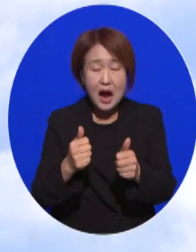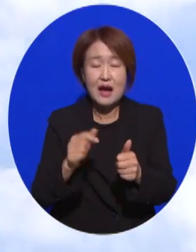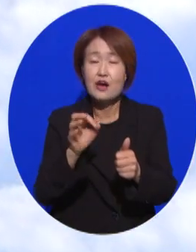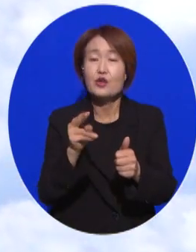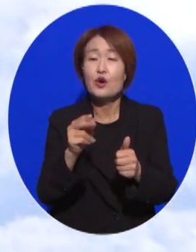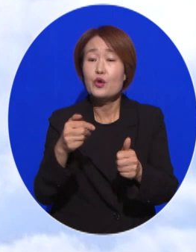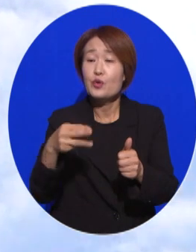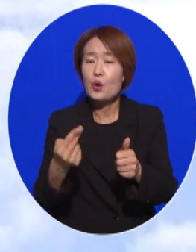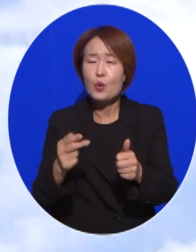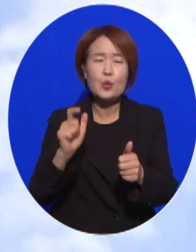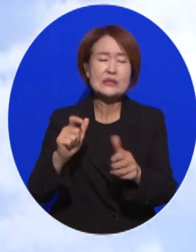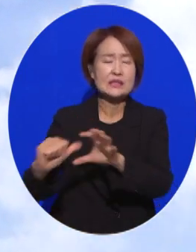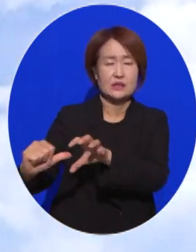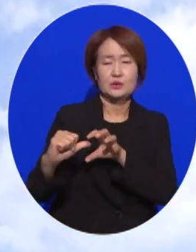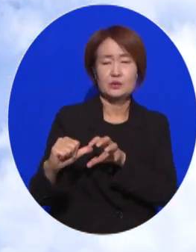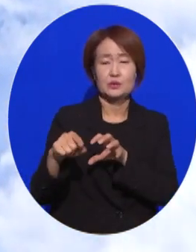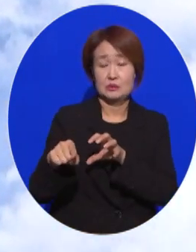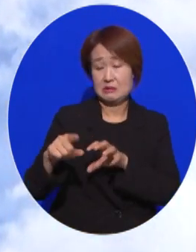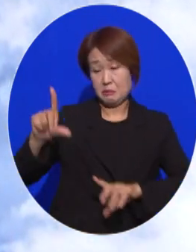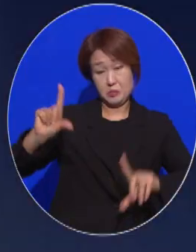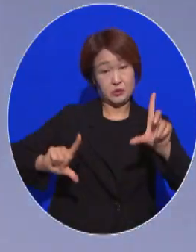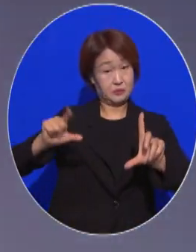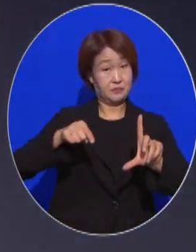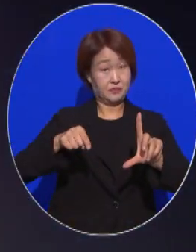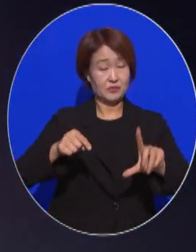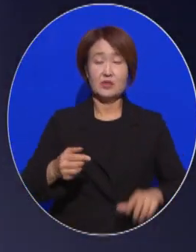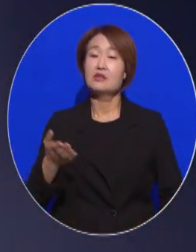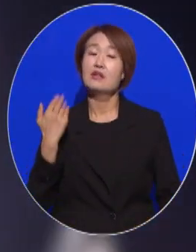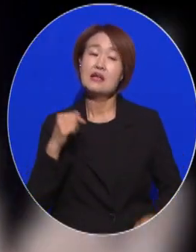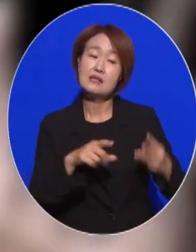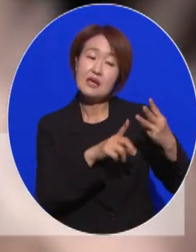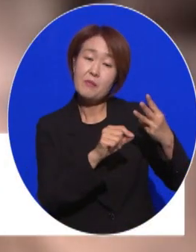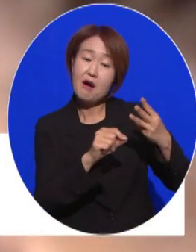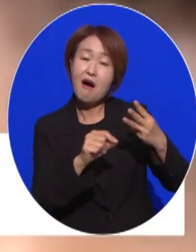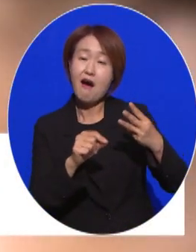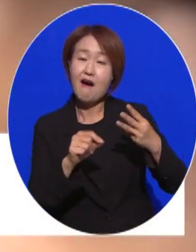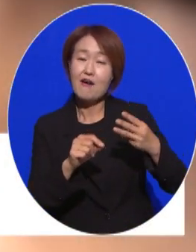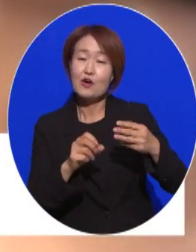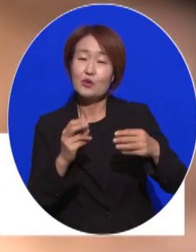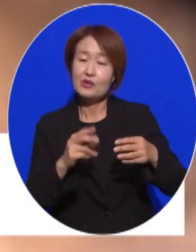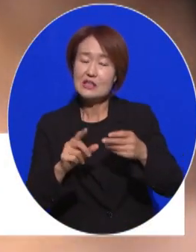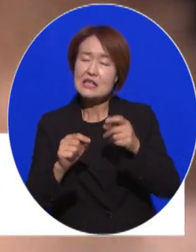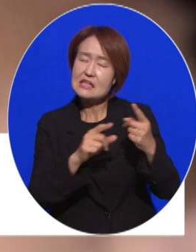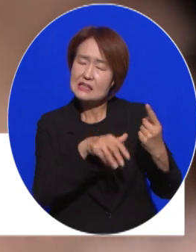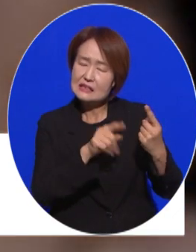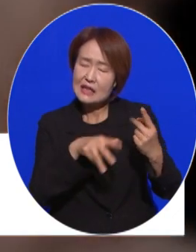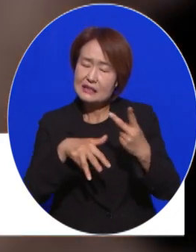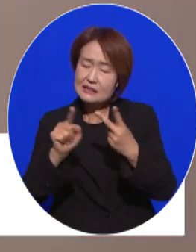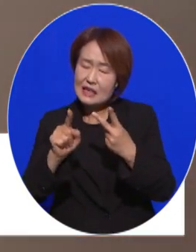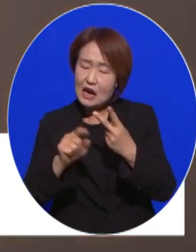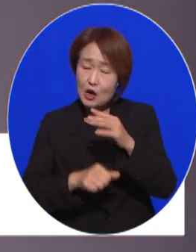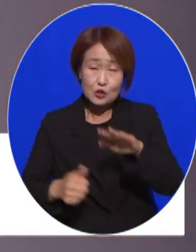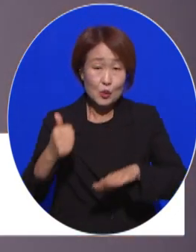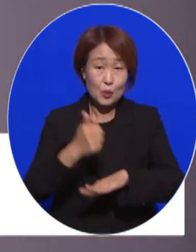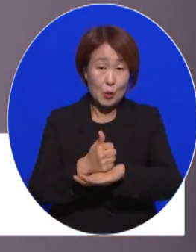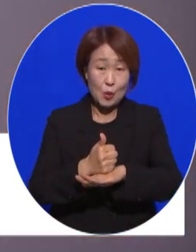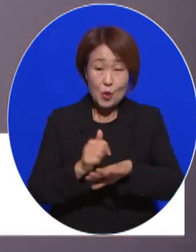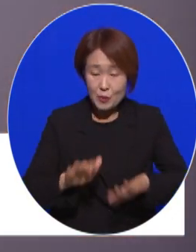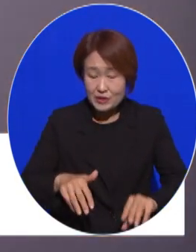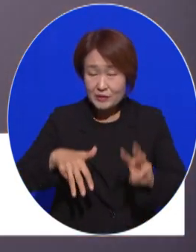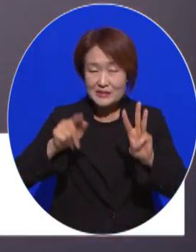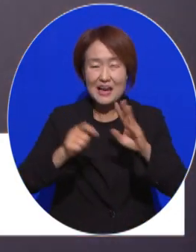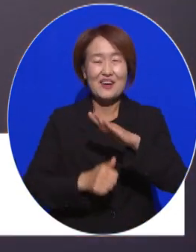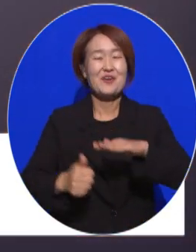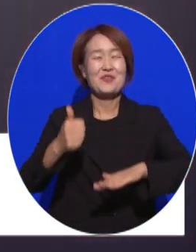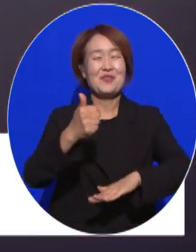발사체의 3차 시험 발사 모습입니다 지난해 3월과 12월 1 2차 시험 발사 성공에 이어 세 번째 시험 발사에도